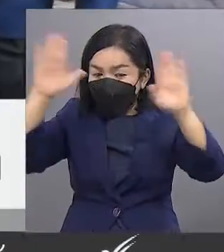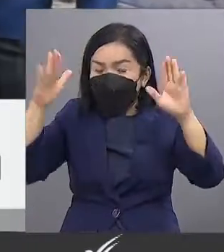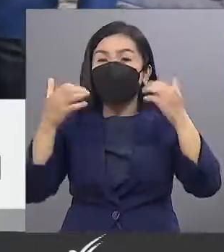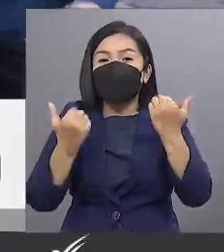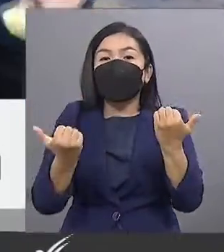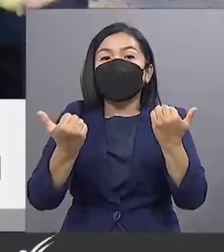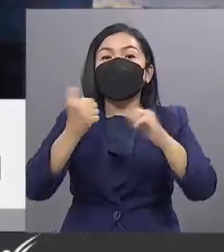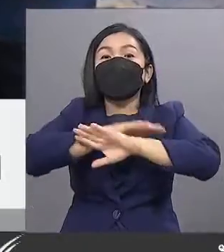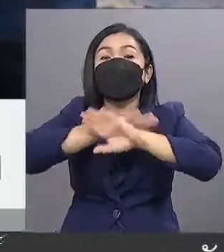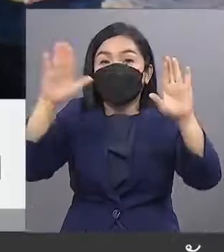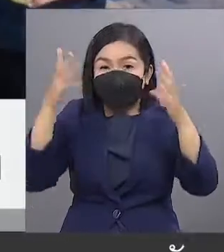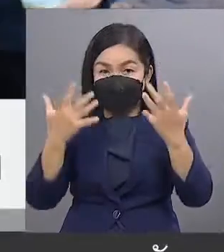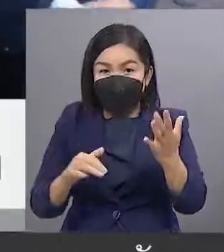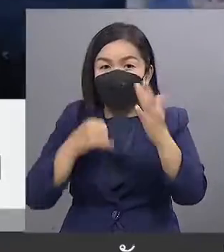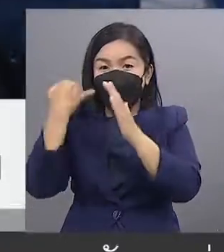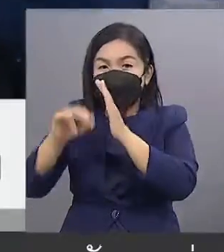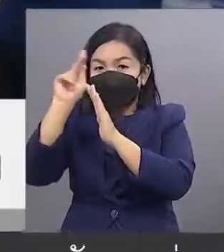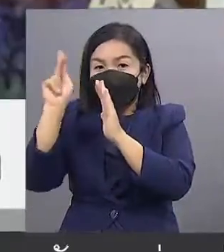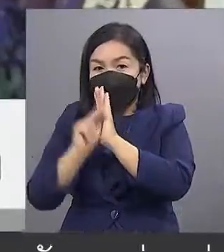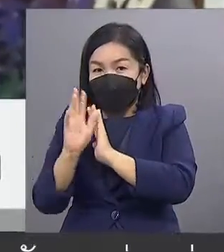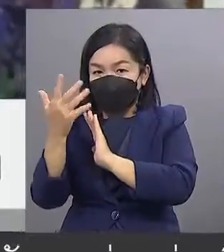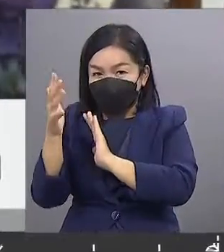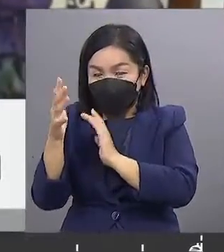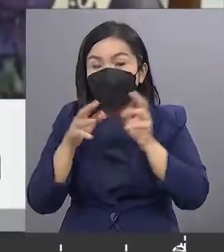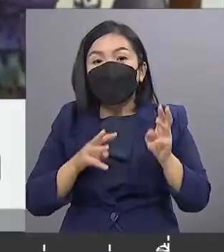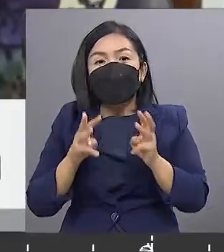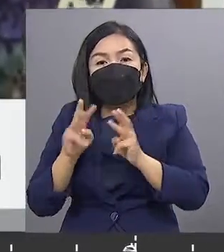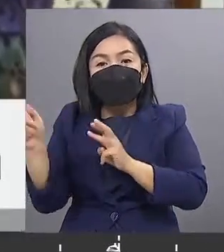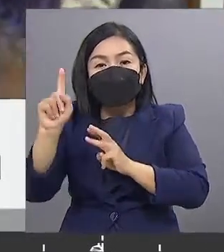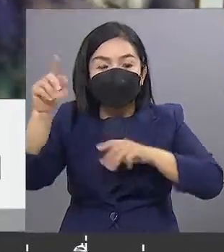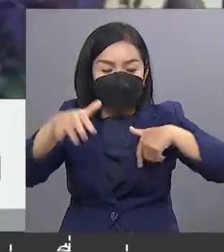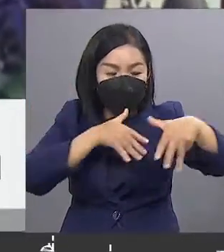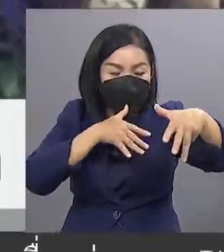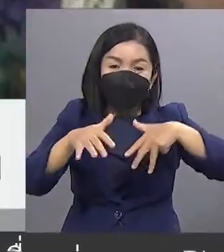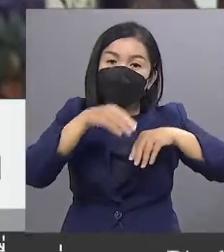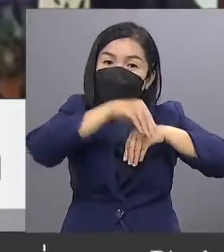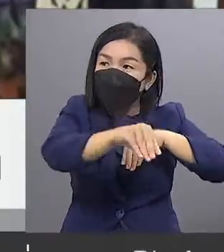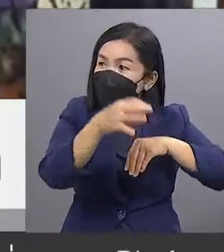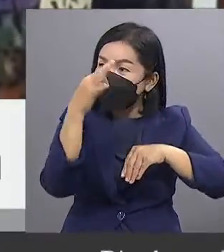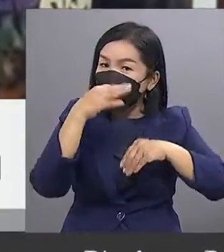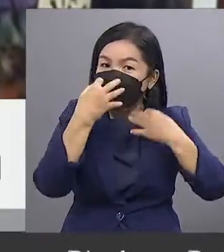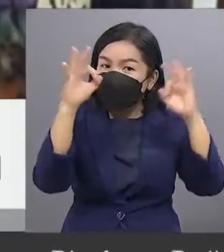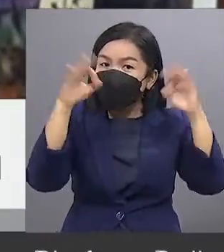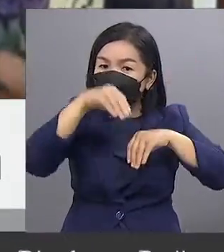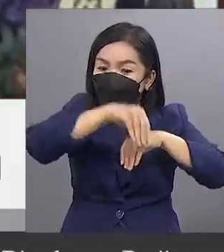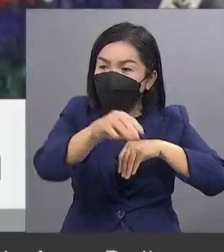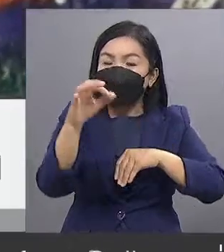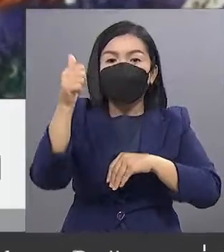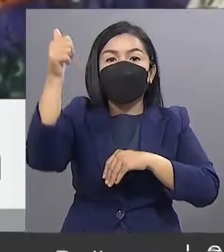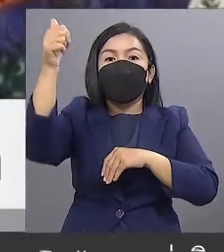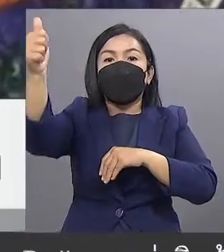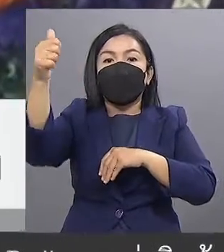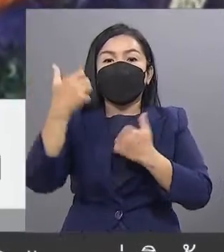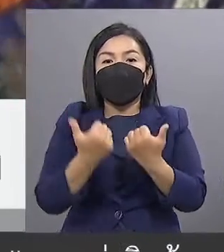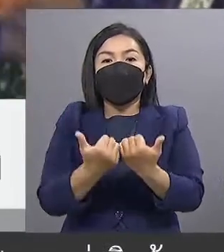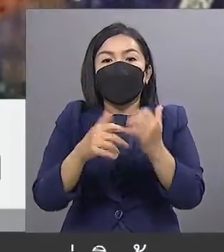เมื่อสักครู่นี้ค่ะแน่นอนว่าการปลดล็อคจะทำให้ชาวบ้านปลูกได้อย่างเสรีชาวบ้านที่ตำบลนาโยงใต้อำเภอเมืองตรัง